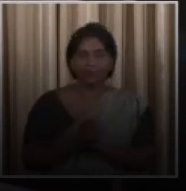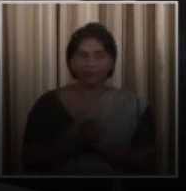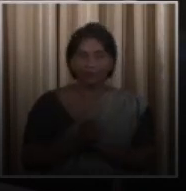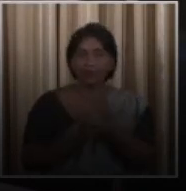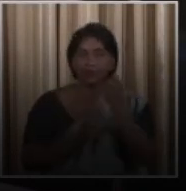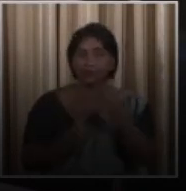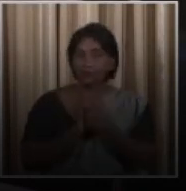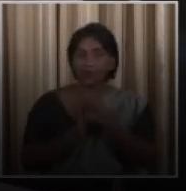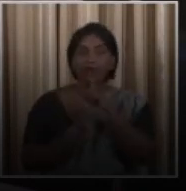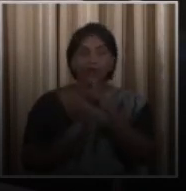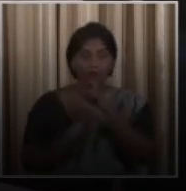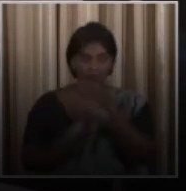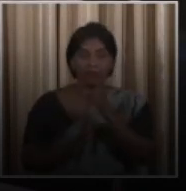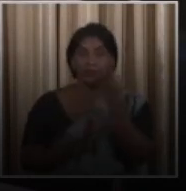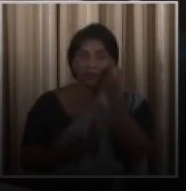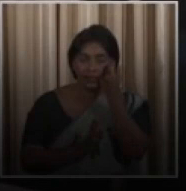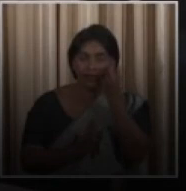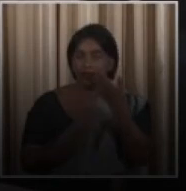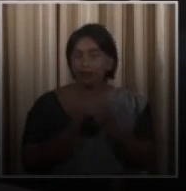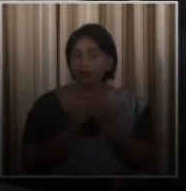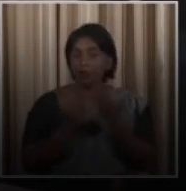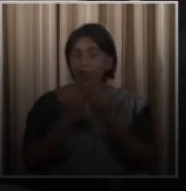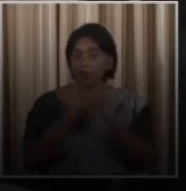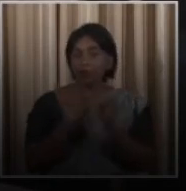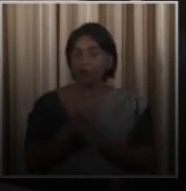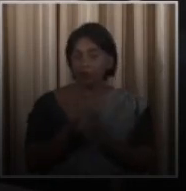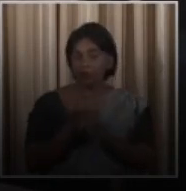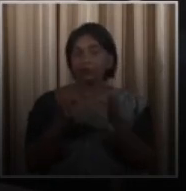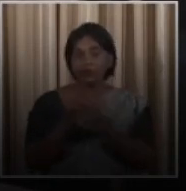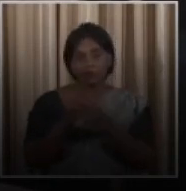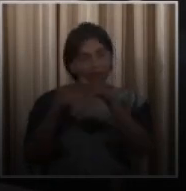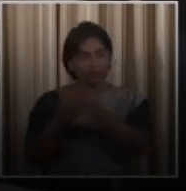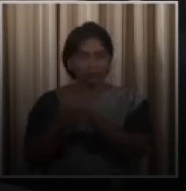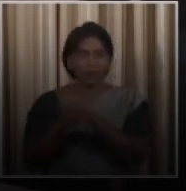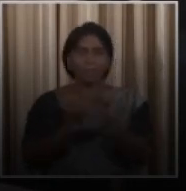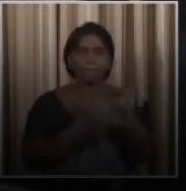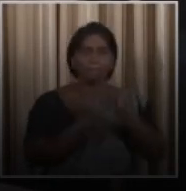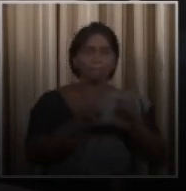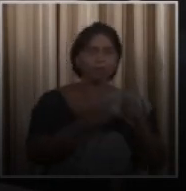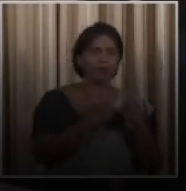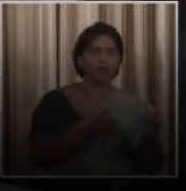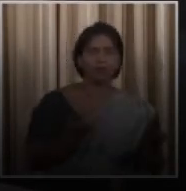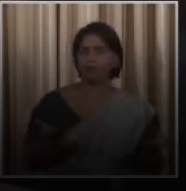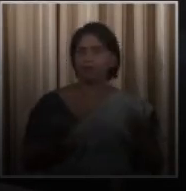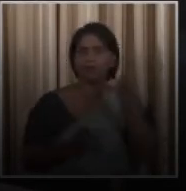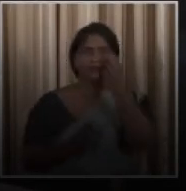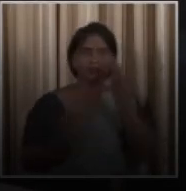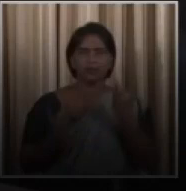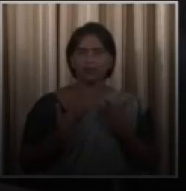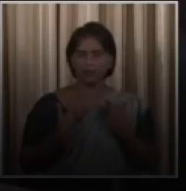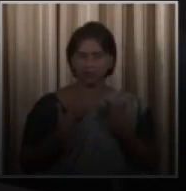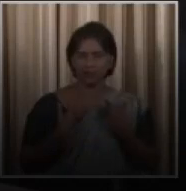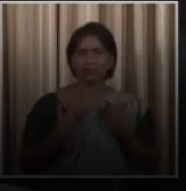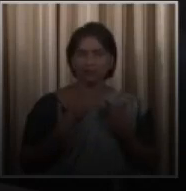මේ ගරු අධිකරණ එමතුමා. සැක සංකාවක් ඇති වෙන්නේ උපදේශකාර සභාවේ එහෙම වෙලා පාර්ලිමේන්තුවේ මෙහෙම වෙනකොටනේ. මම මේ අවසන්